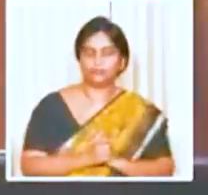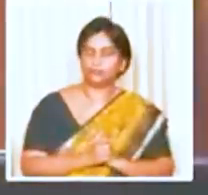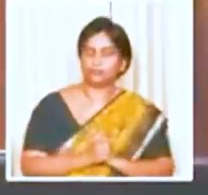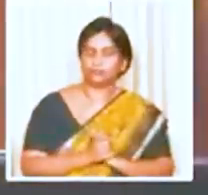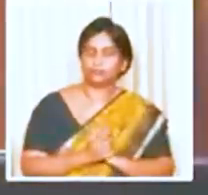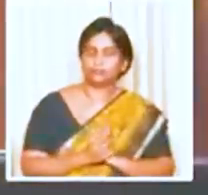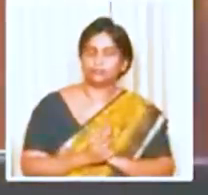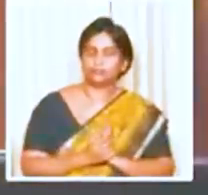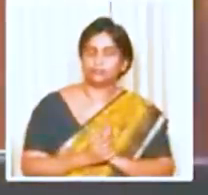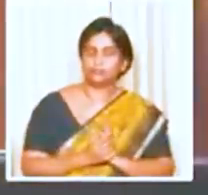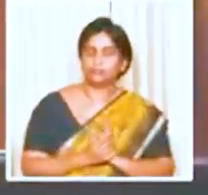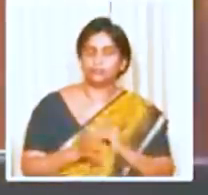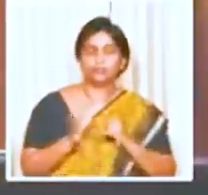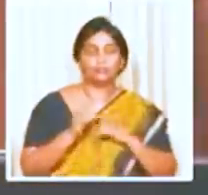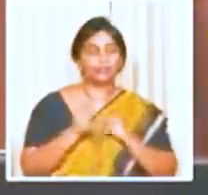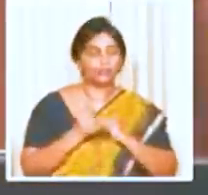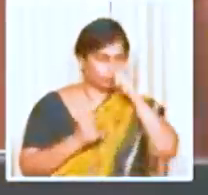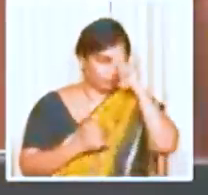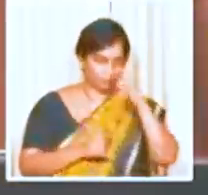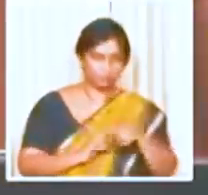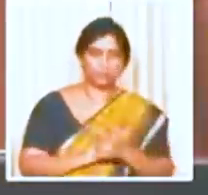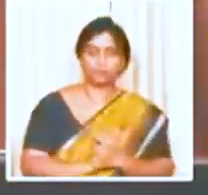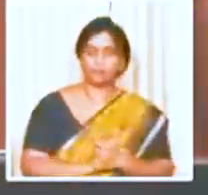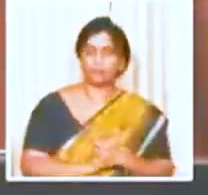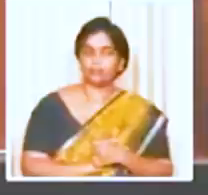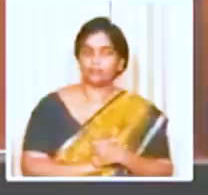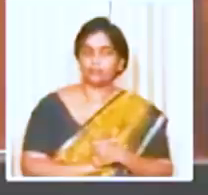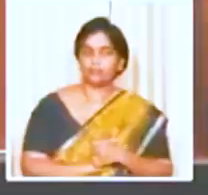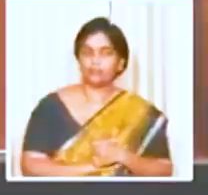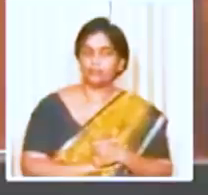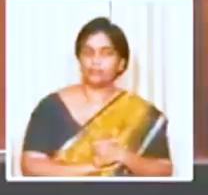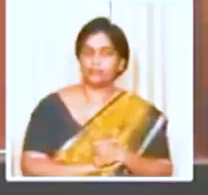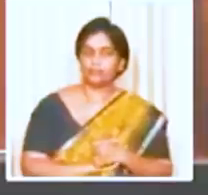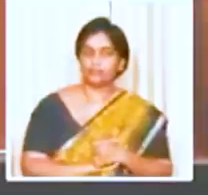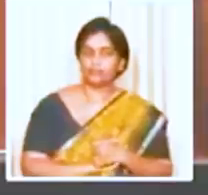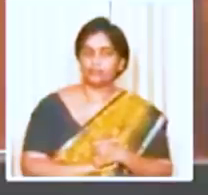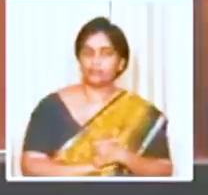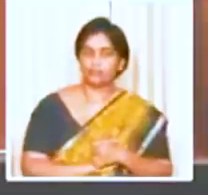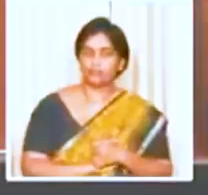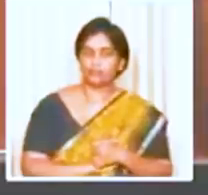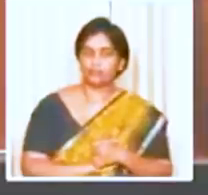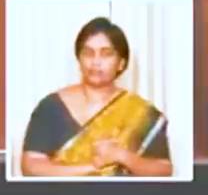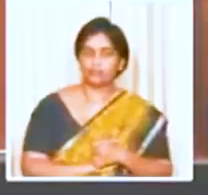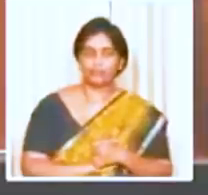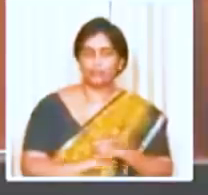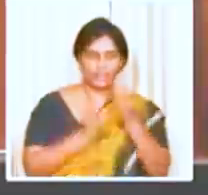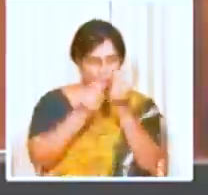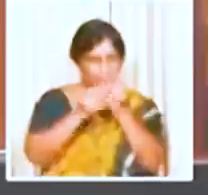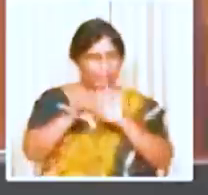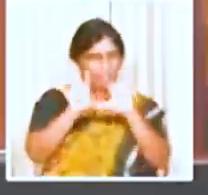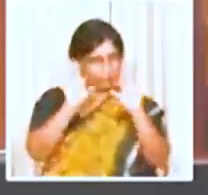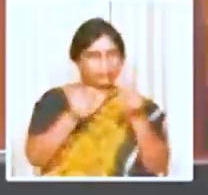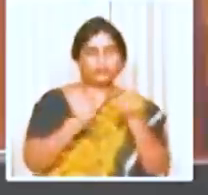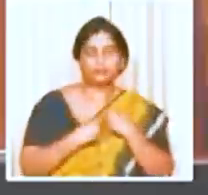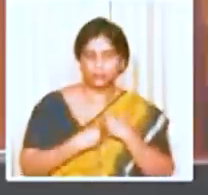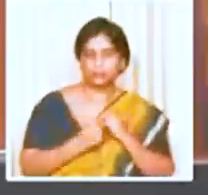winding up. Yeah. Sir, 1 minute. Yeah. Give me 30 seconds. You have enough time. Are sorry.